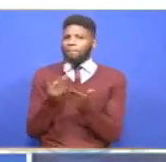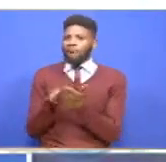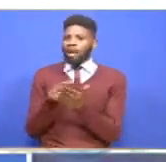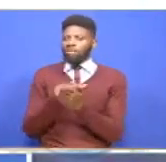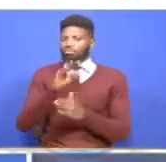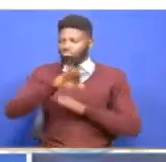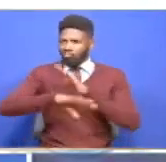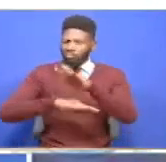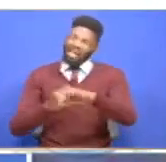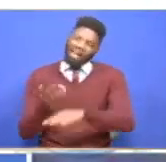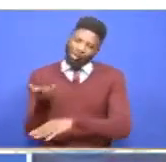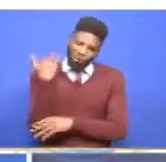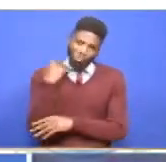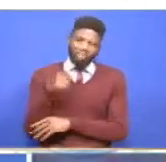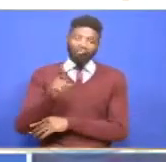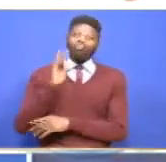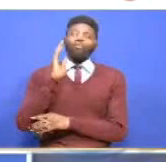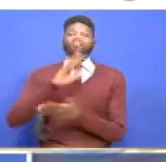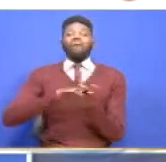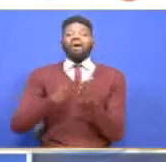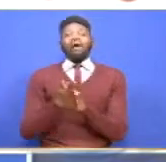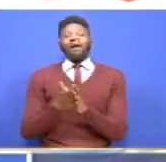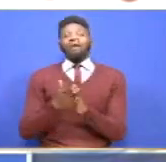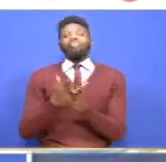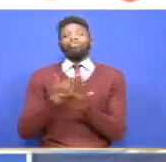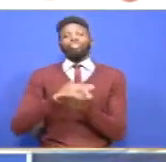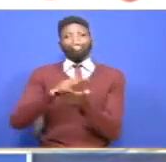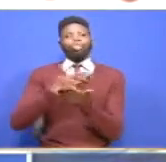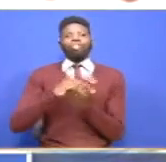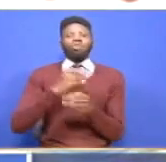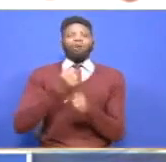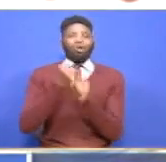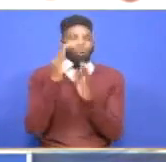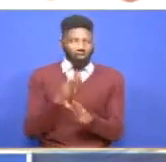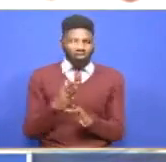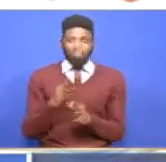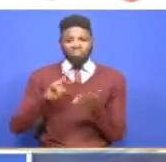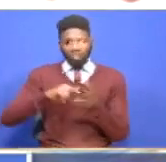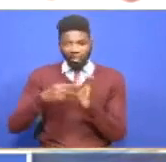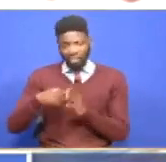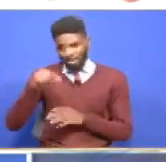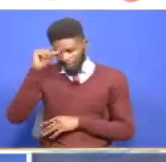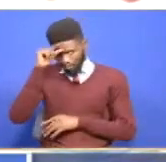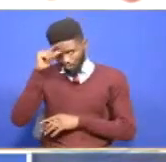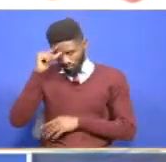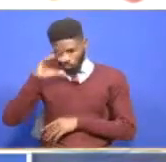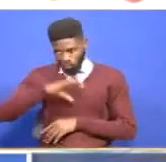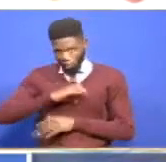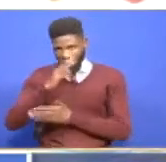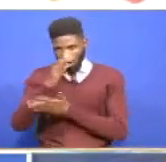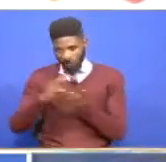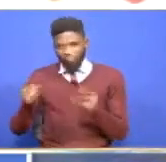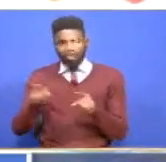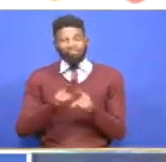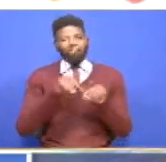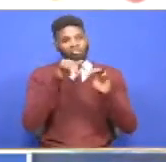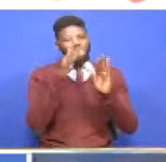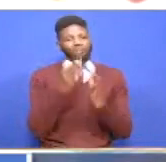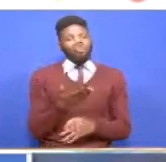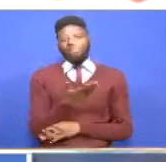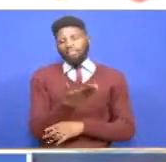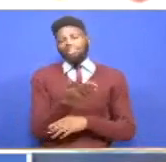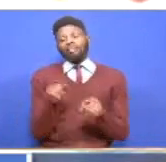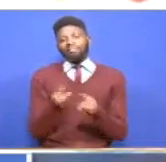Pia watakuwa shareholder, iwe dual ownership between the farmers, serikali ikiwa hapo ikiangalia, na wakulima pia